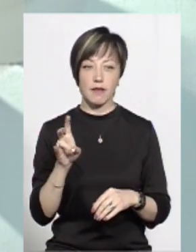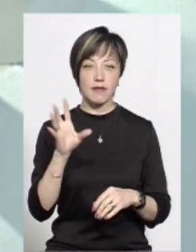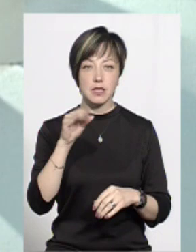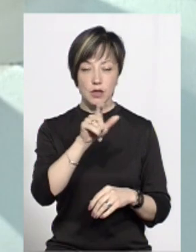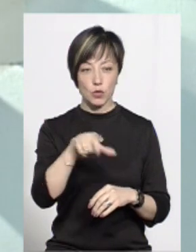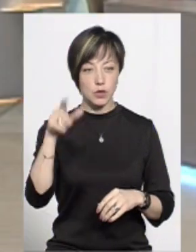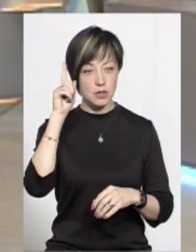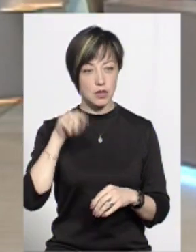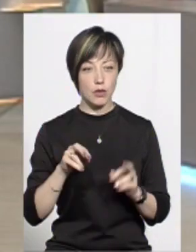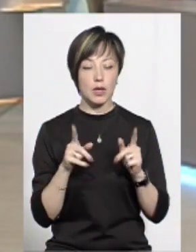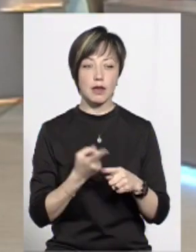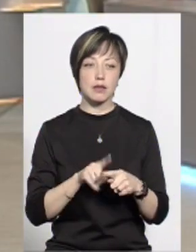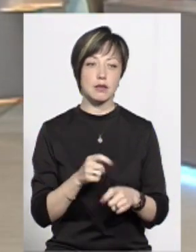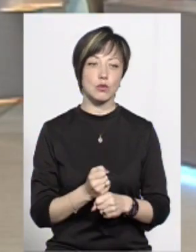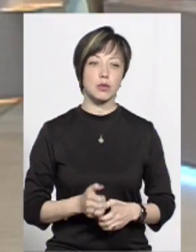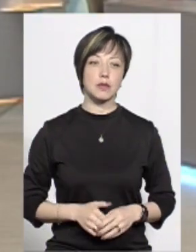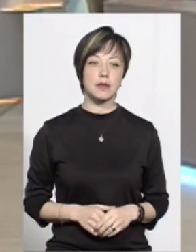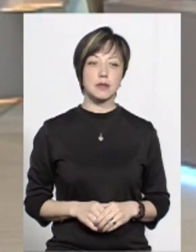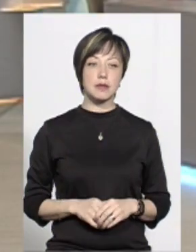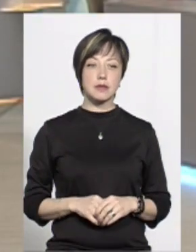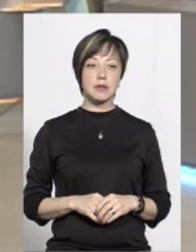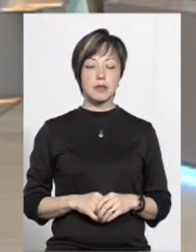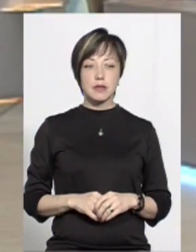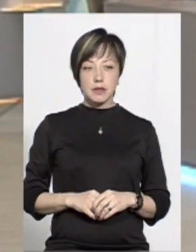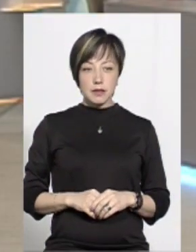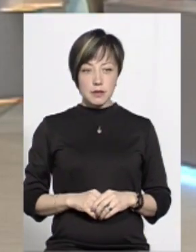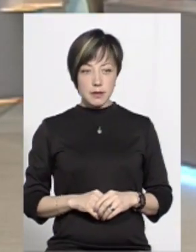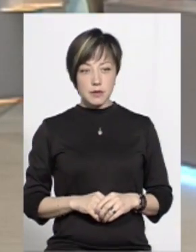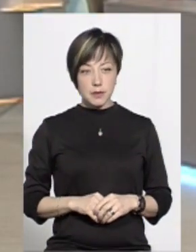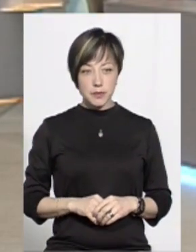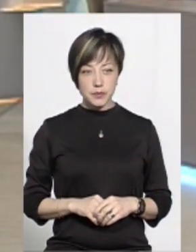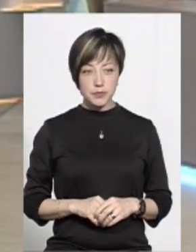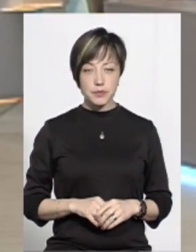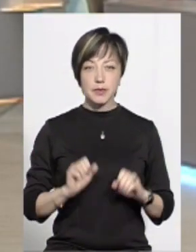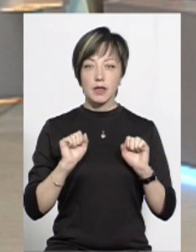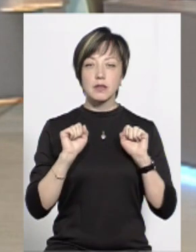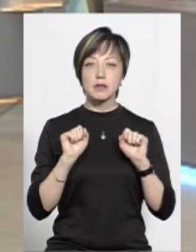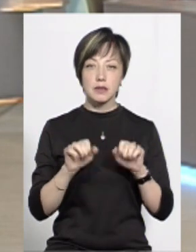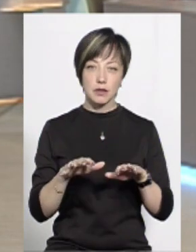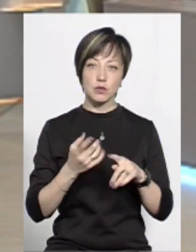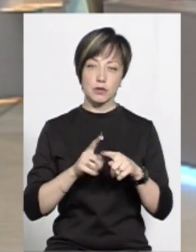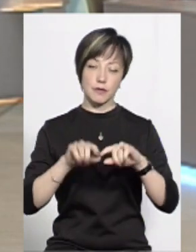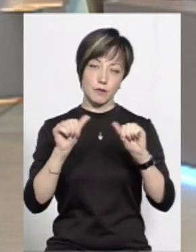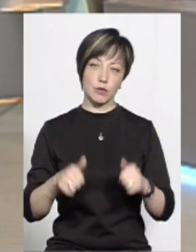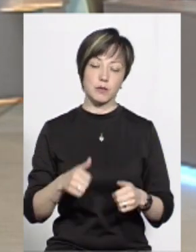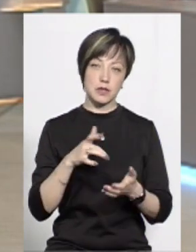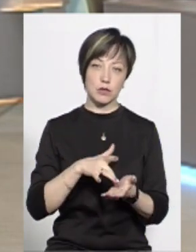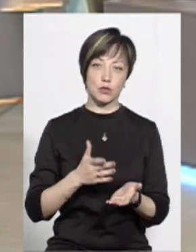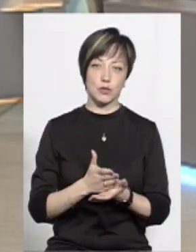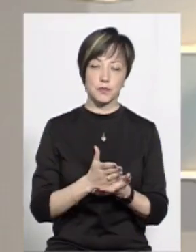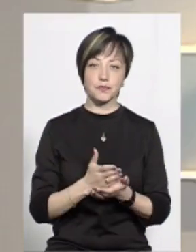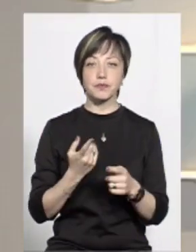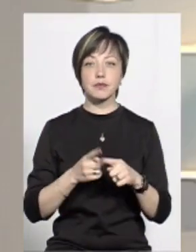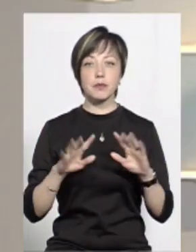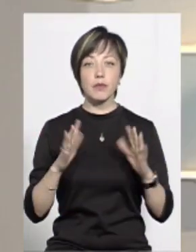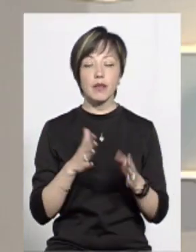всі громадяни, звісно, можуть зрозуміти, де щось заповнювати. І здають, відповідно, в ЦОП, Центр обслуговування платників. От